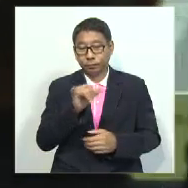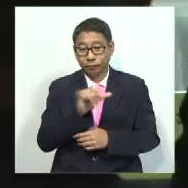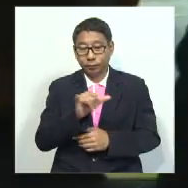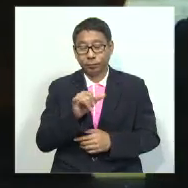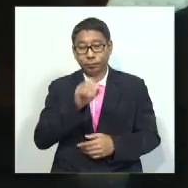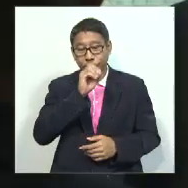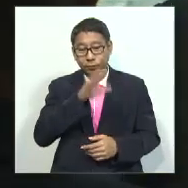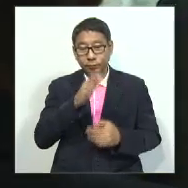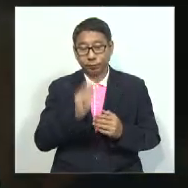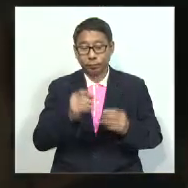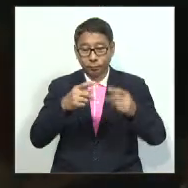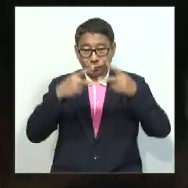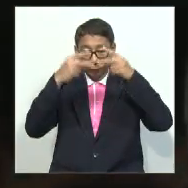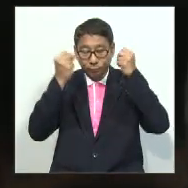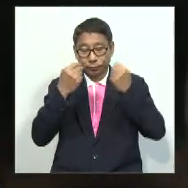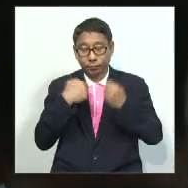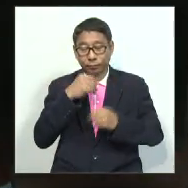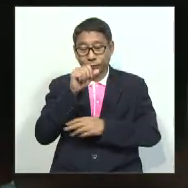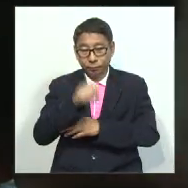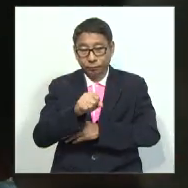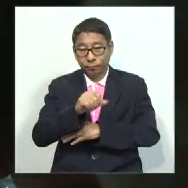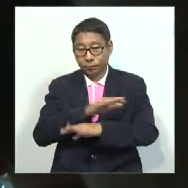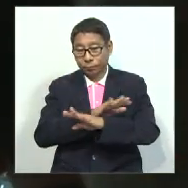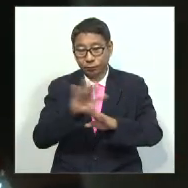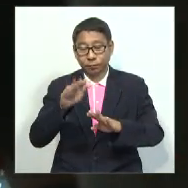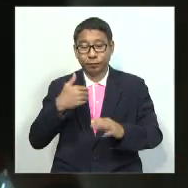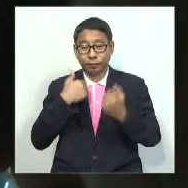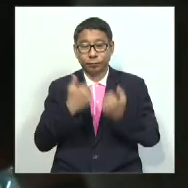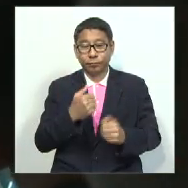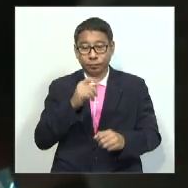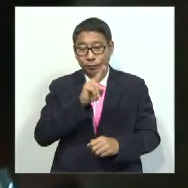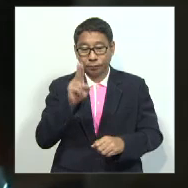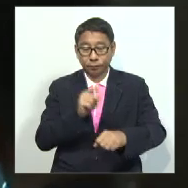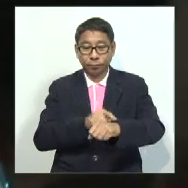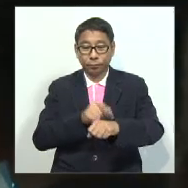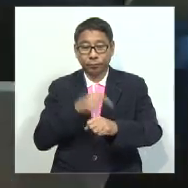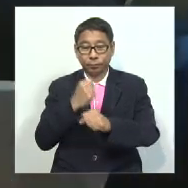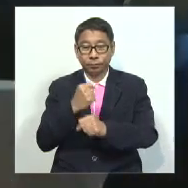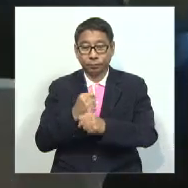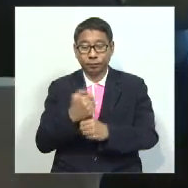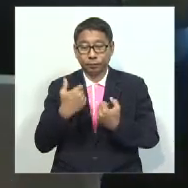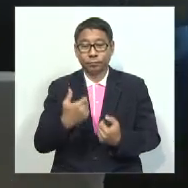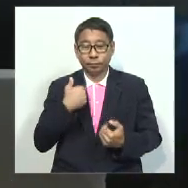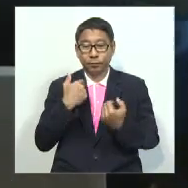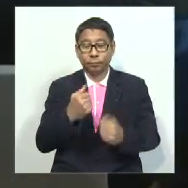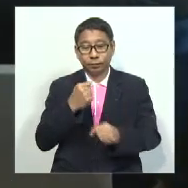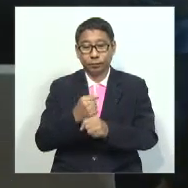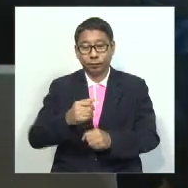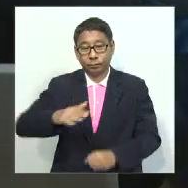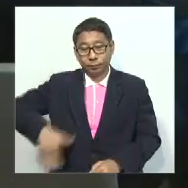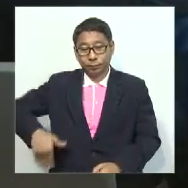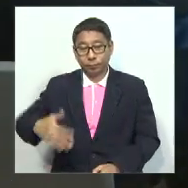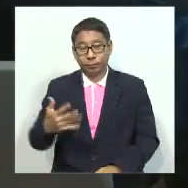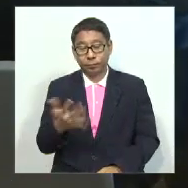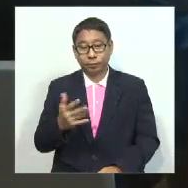แต่ยังไม่ยืนยันนะคะว่าเป็นผู้ก่อเหตุหรือไม่ซึ่งยังคงต้องใช้เวลาในการทำงานซึ่งการทำงานของเจ้าหน้าที่ไม่ถือว่าล่าช้านะคะเพราะ